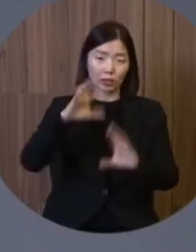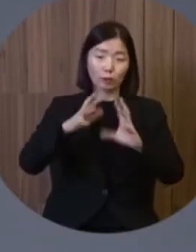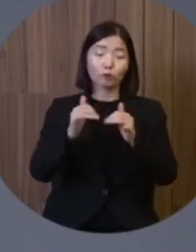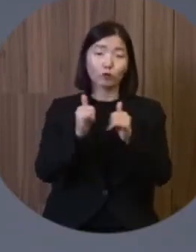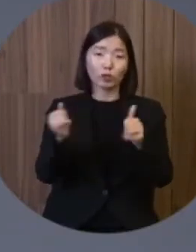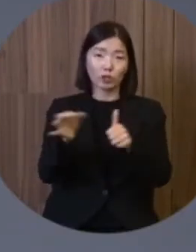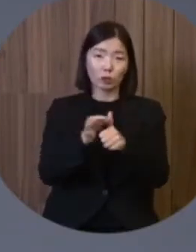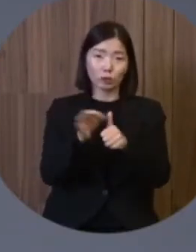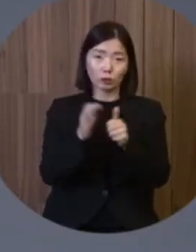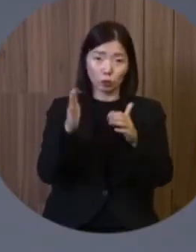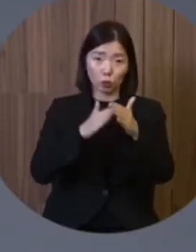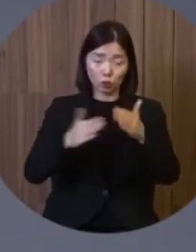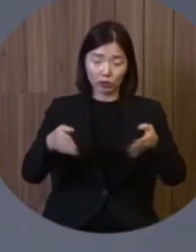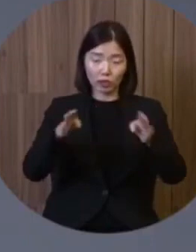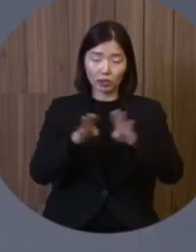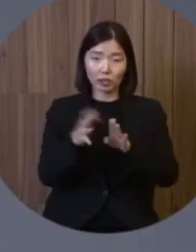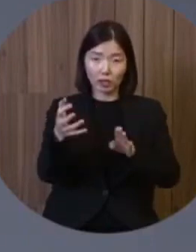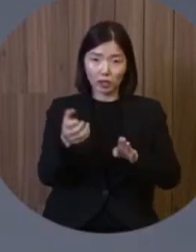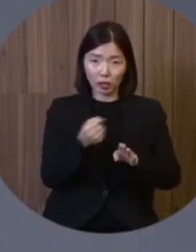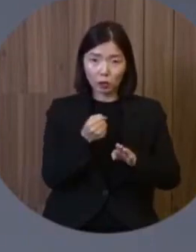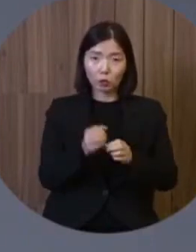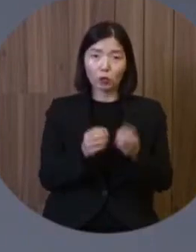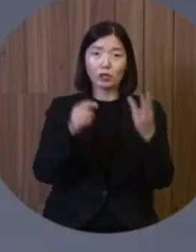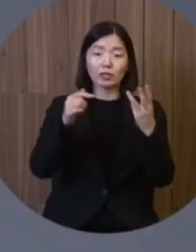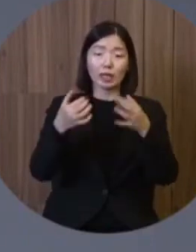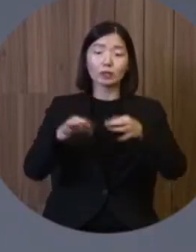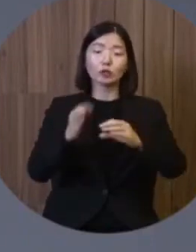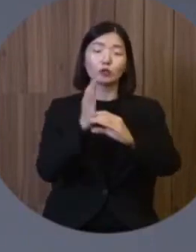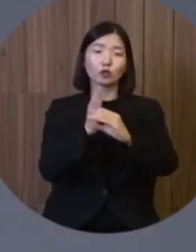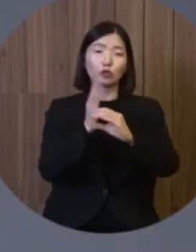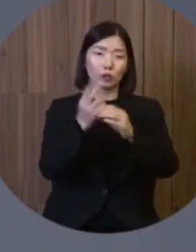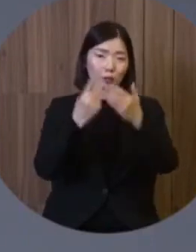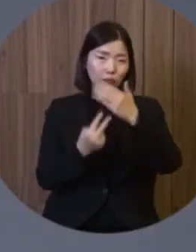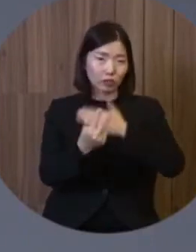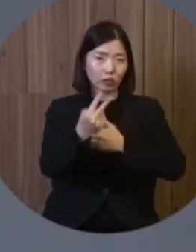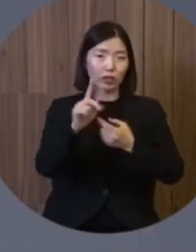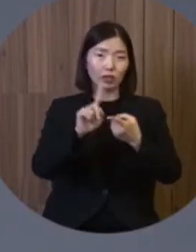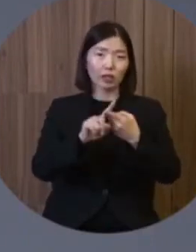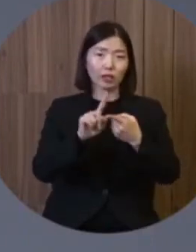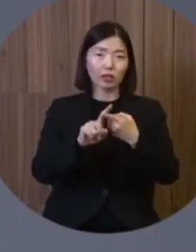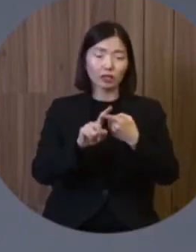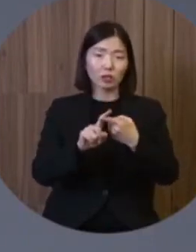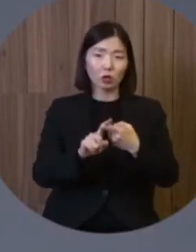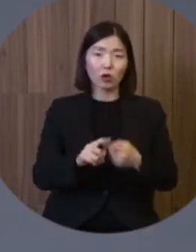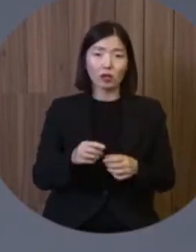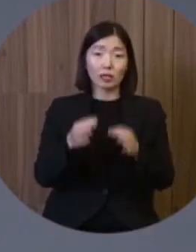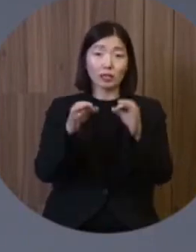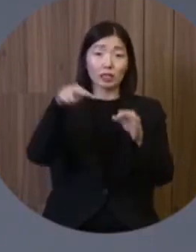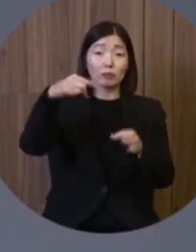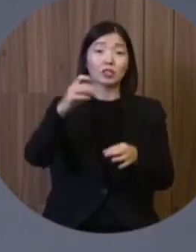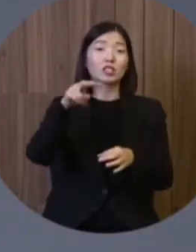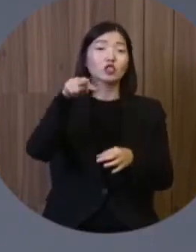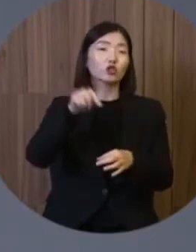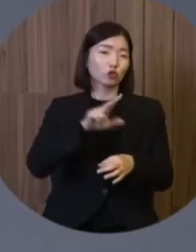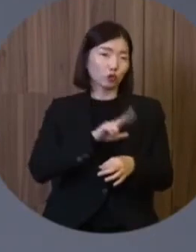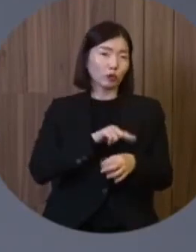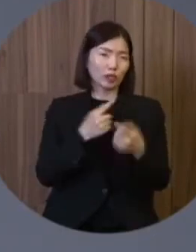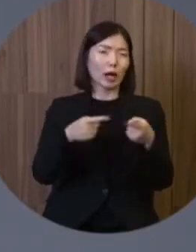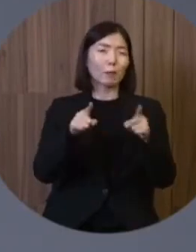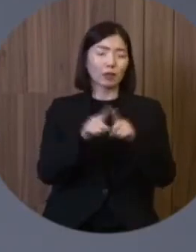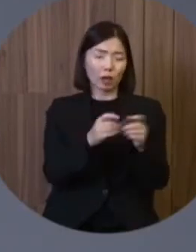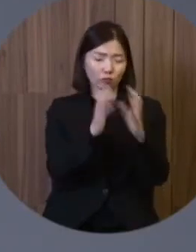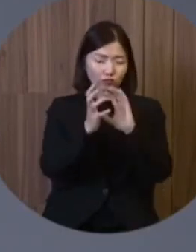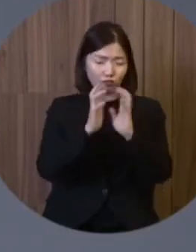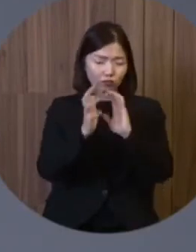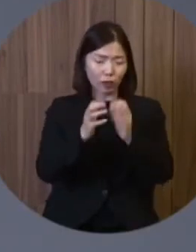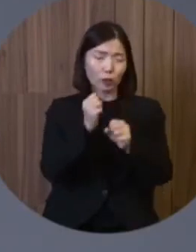매개로 농생명금융 등 제3금융중심지 비전을 여기 계신 김성주 위원장님과 함께 협의해서 만들어